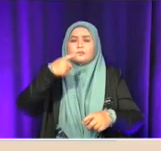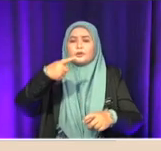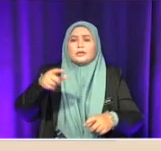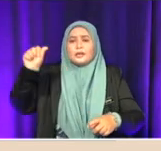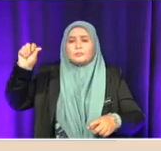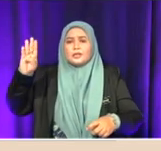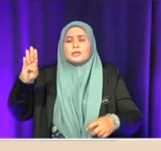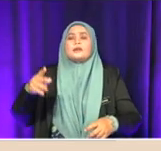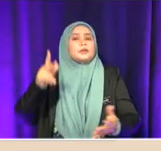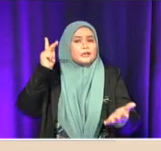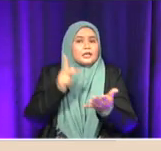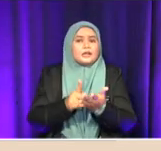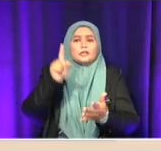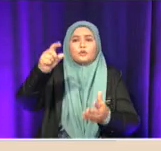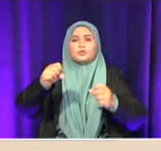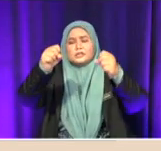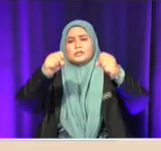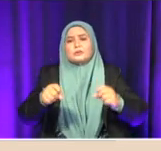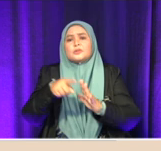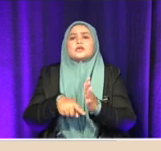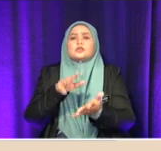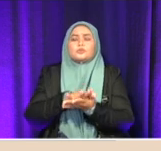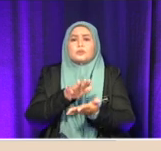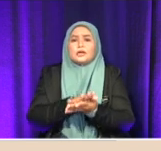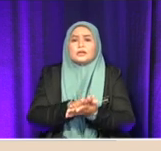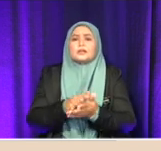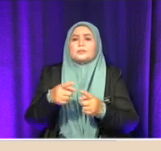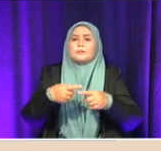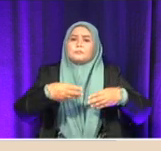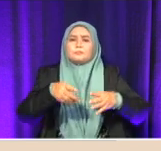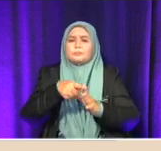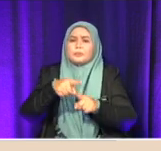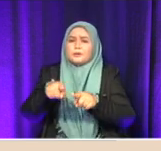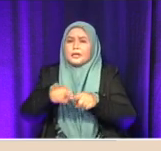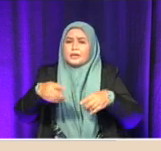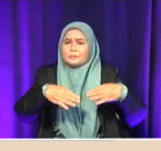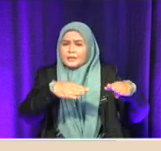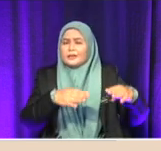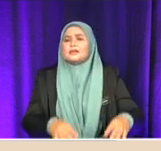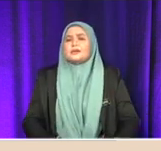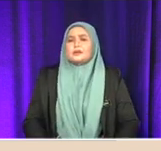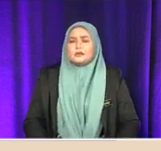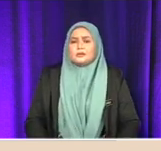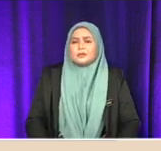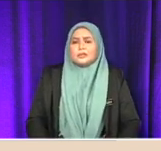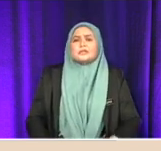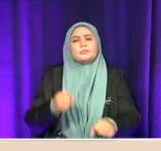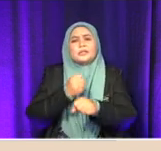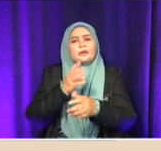memperkenalkan satu sistem persekolahan aneka jurusan Oke macam Iman sendiri